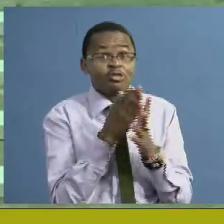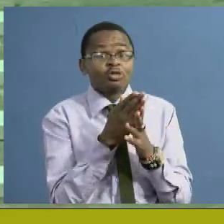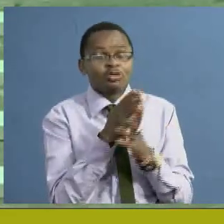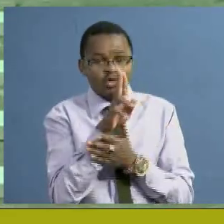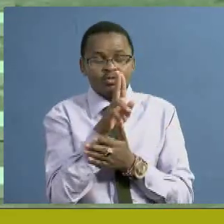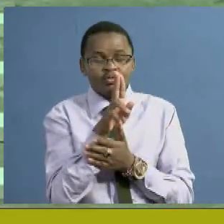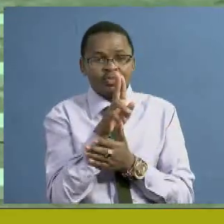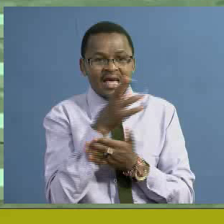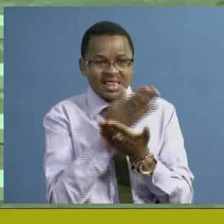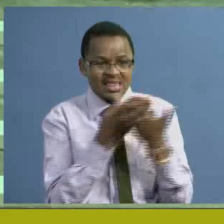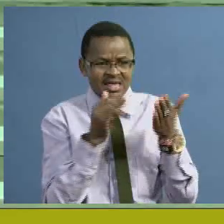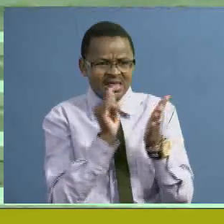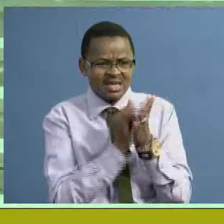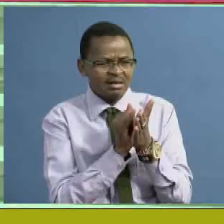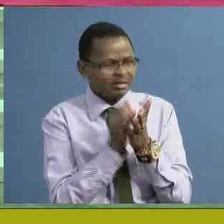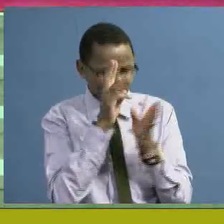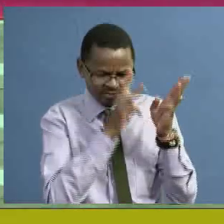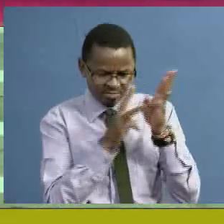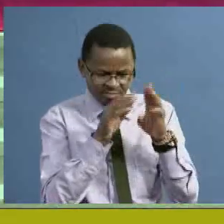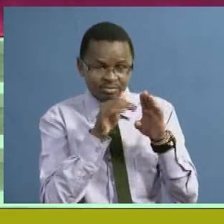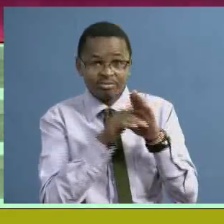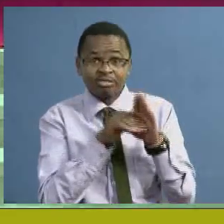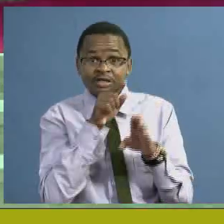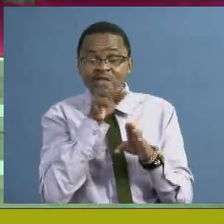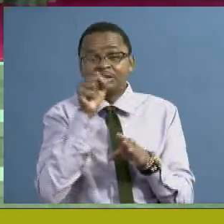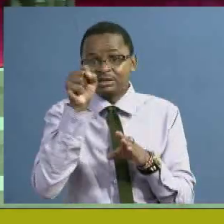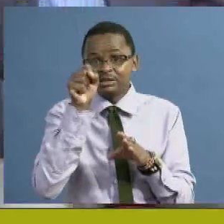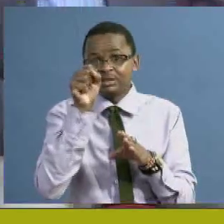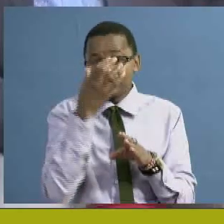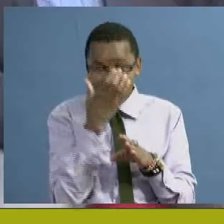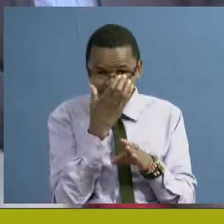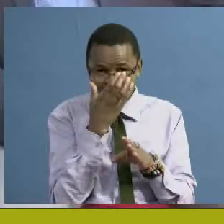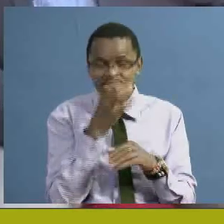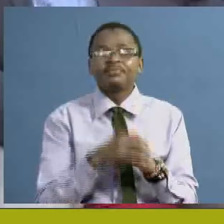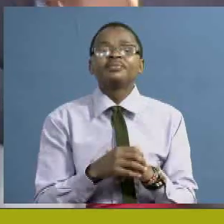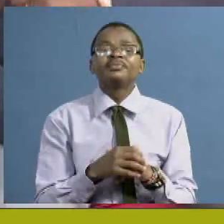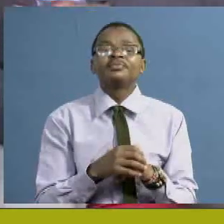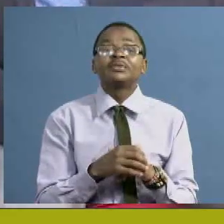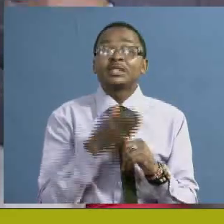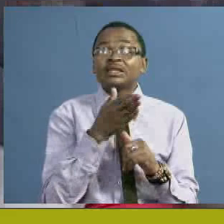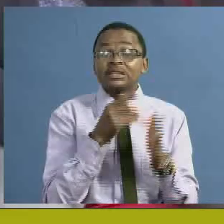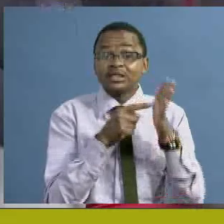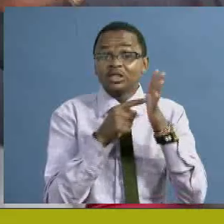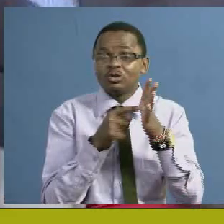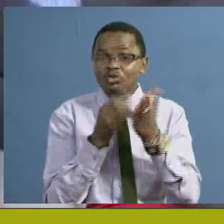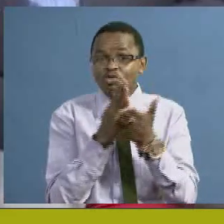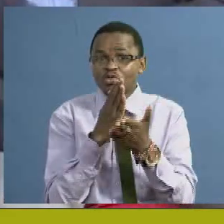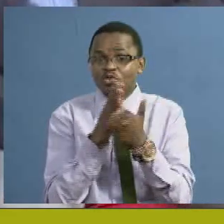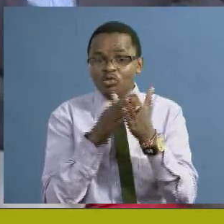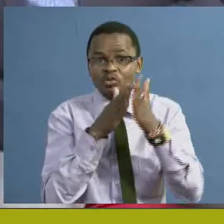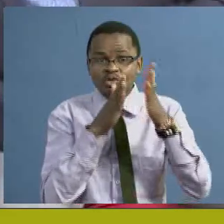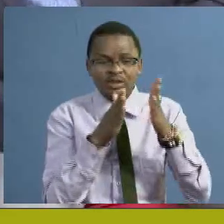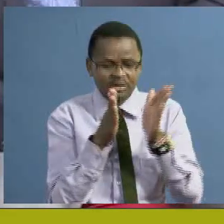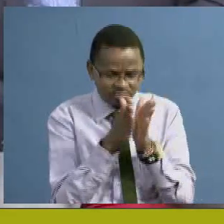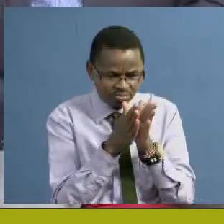Kenyatta, jambo ambalo limeleta mshawasha katika ngome ya kisiasa ya naibu rais William Ruto. Hii kijionesha kwa wazi kwani viongozi